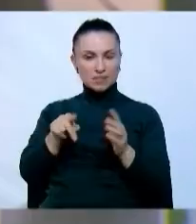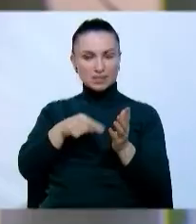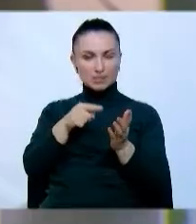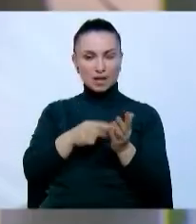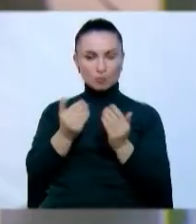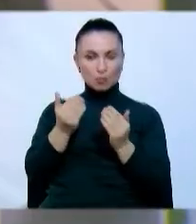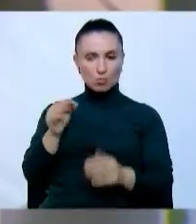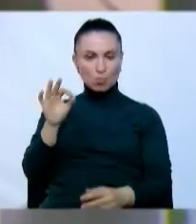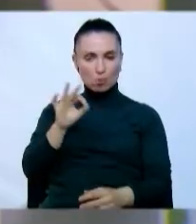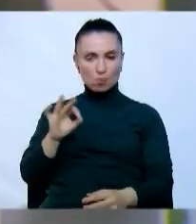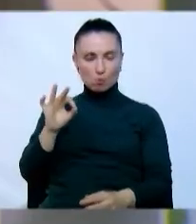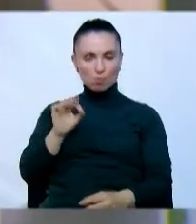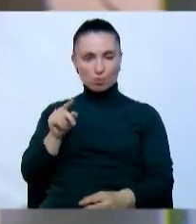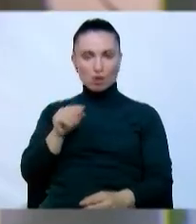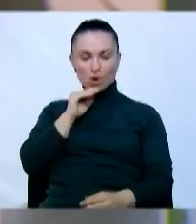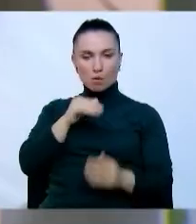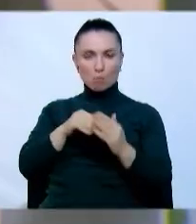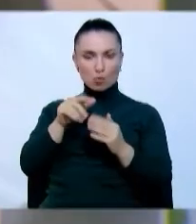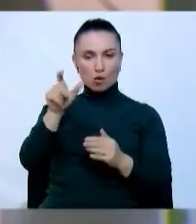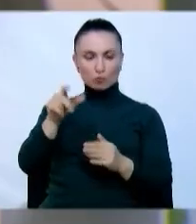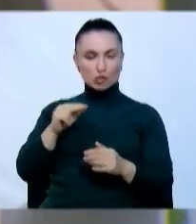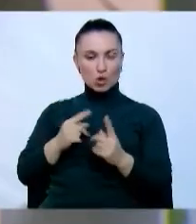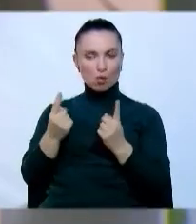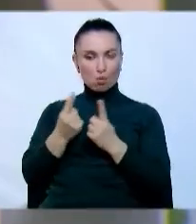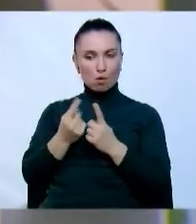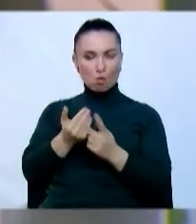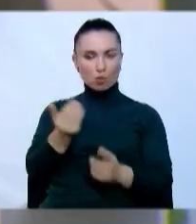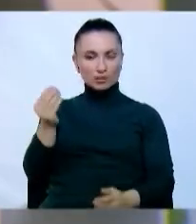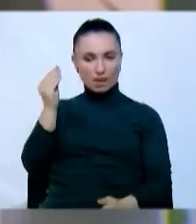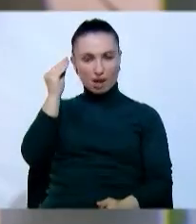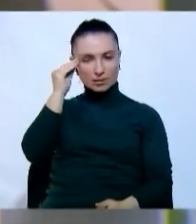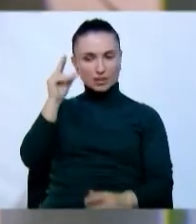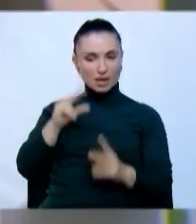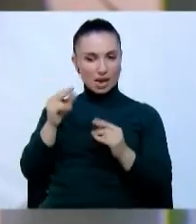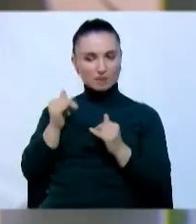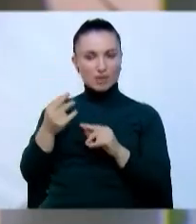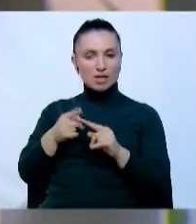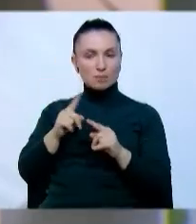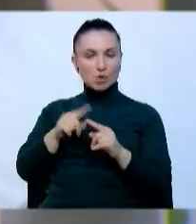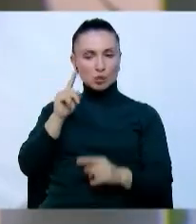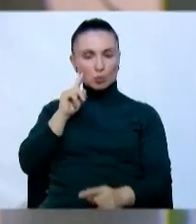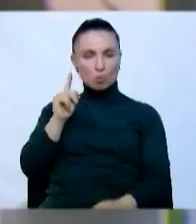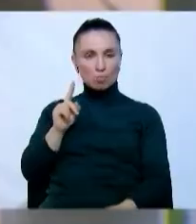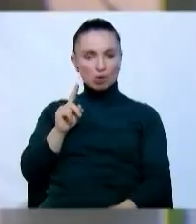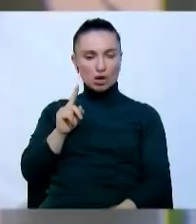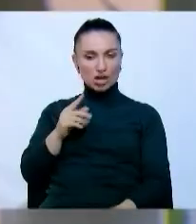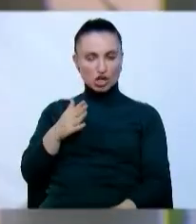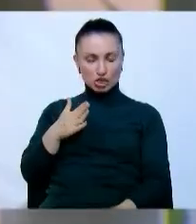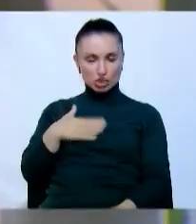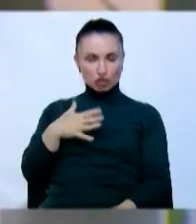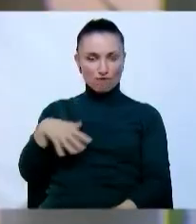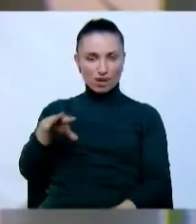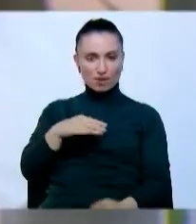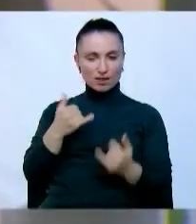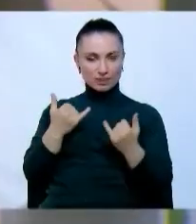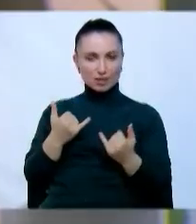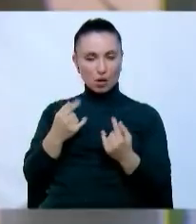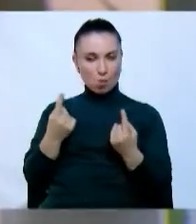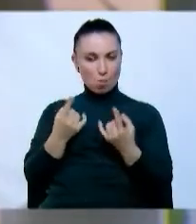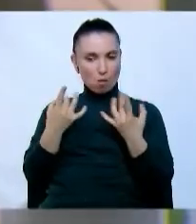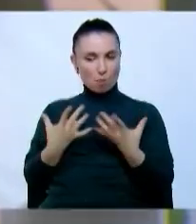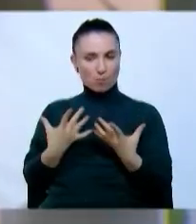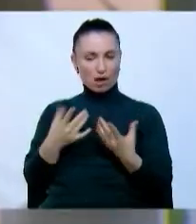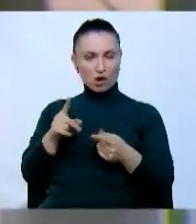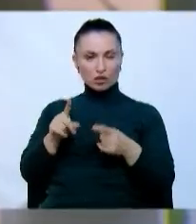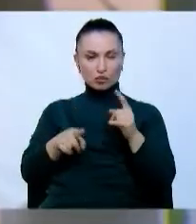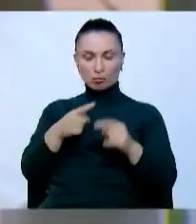საკითხთან დაკავშირებით, პროფესიონალი კოლეგების აზრის გათვალისწინება, იმიტომ რომ ჩვენ დღეს არა უბრალოდ